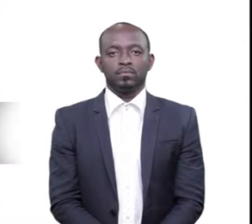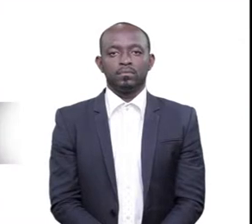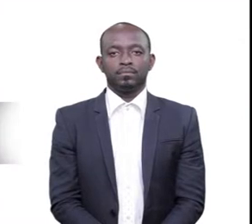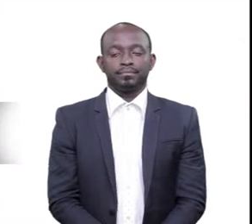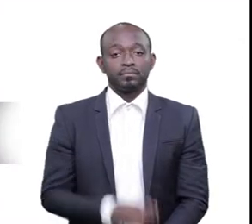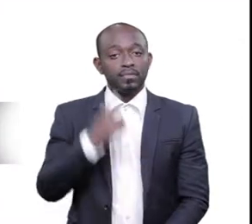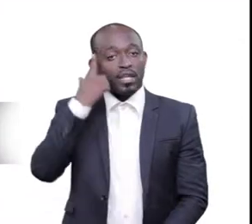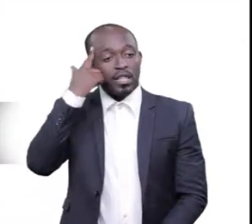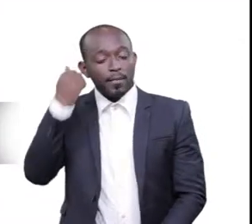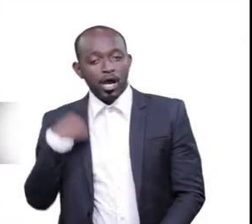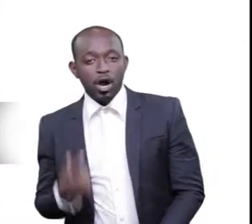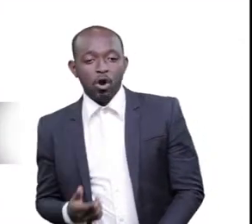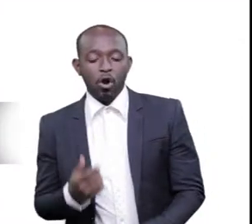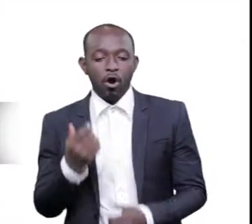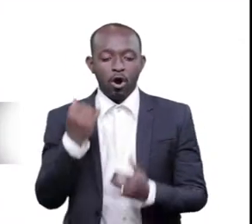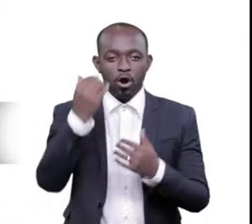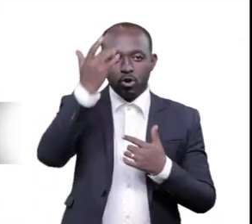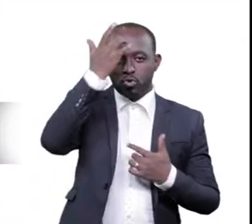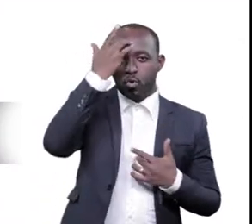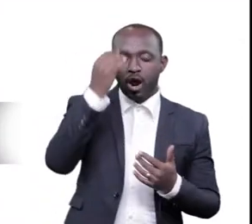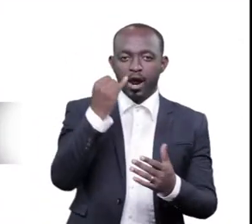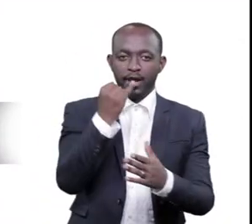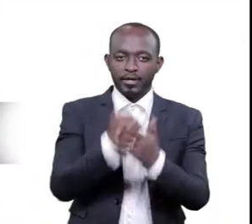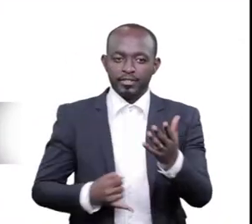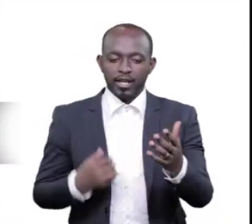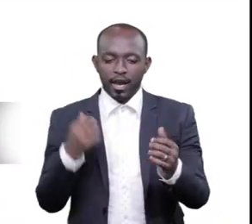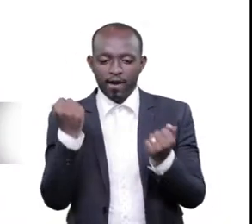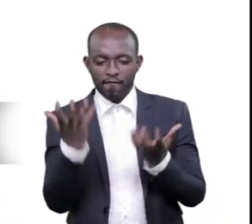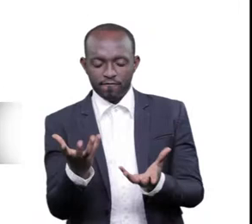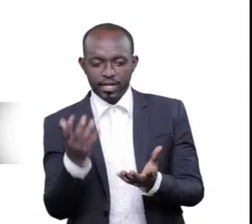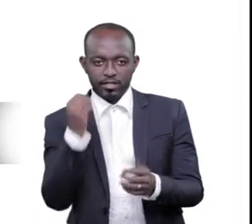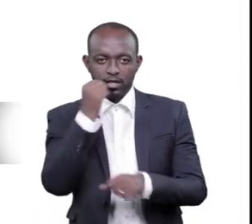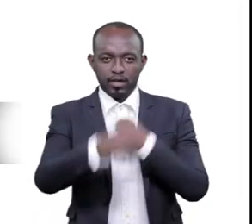namenye ko mbanaga koko gatera sida mfite imyaka 15